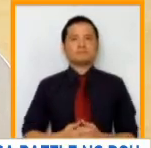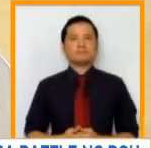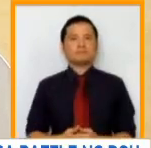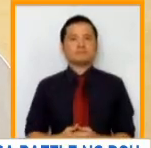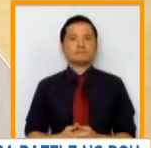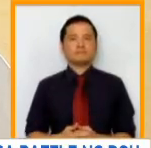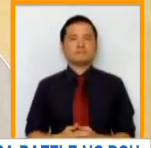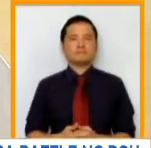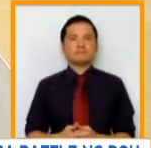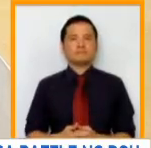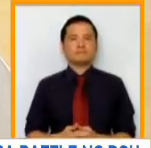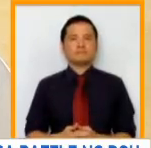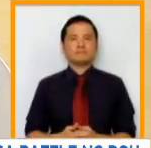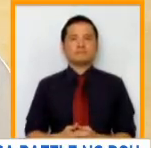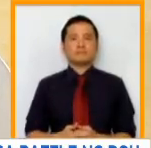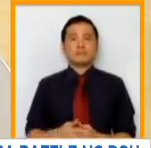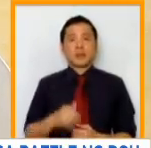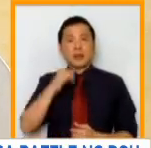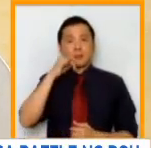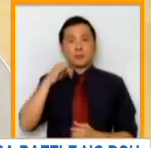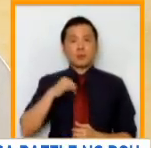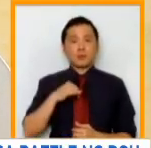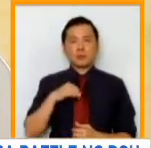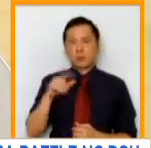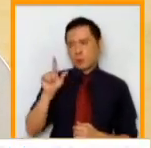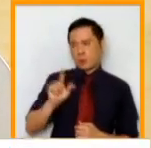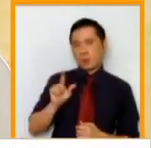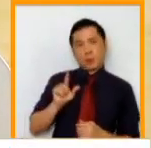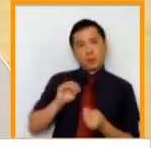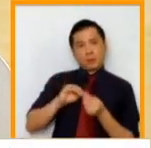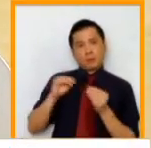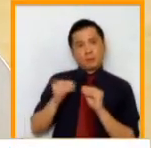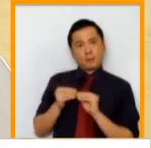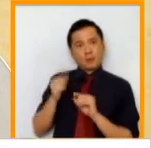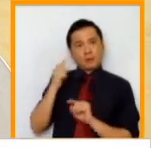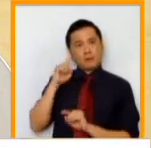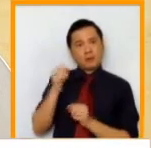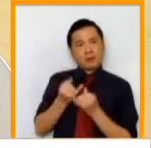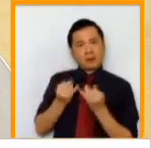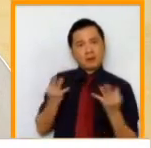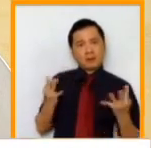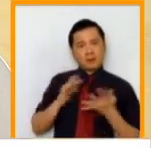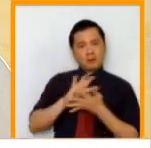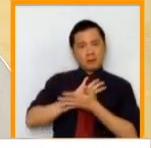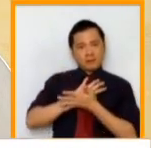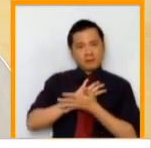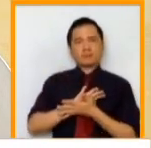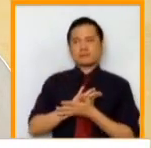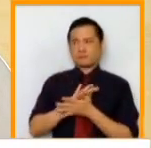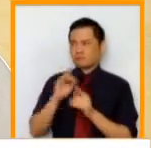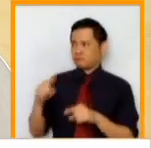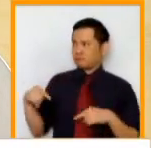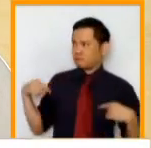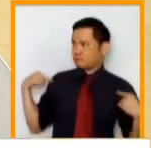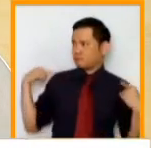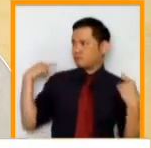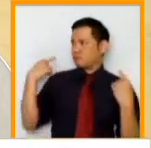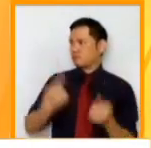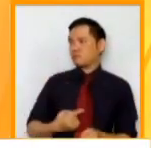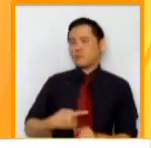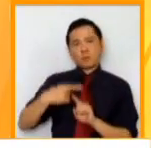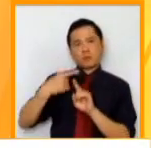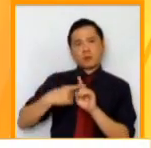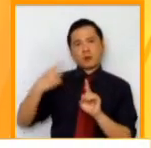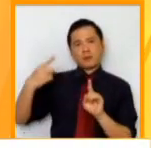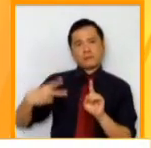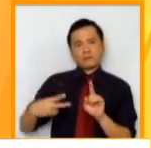Naitala kahapon ang pinakamababang bilang ng mga bagong kaso ng COVID-19 sa bansa sa loob ng mahigit isa't kalahating buwan. Sa